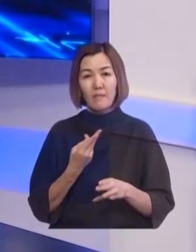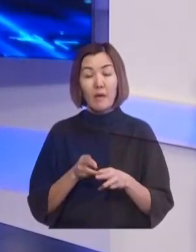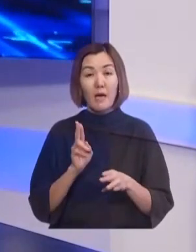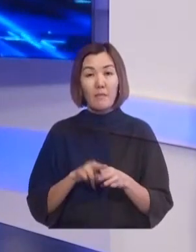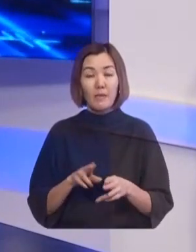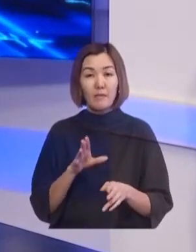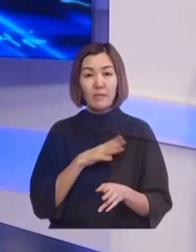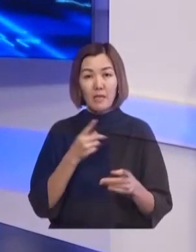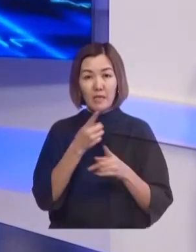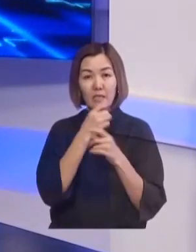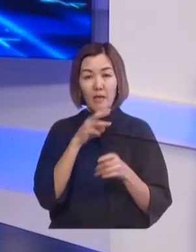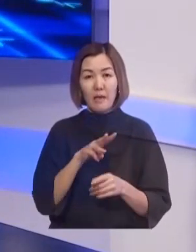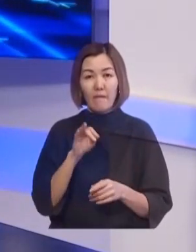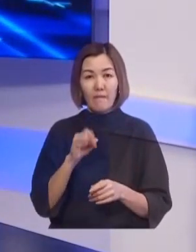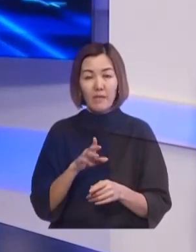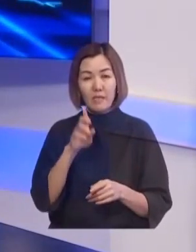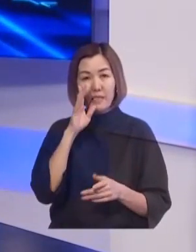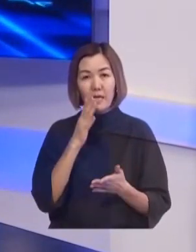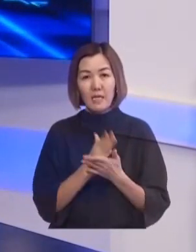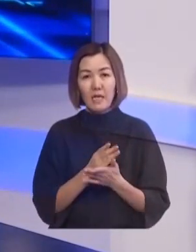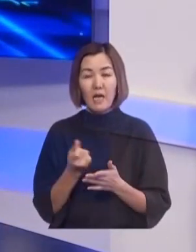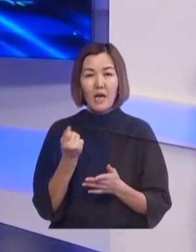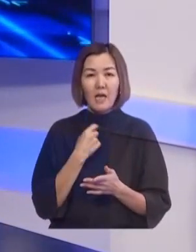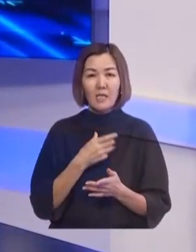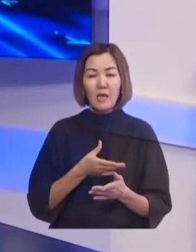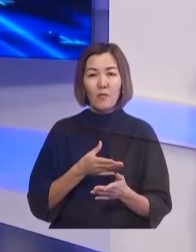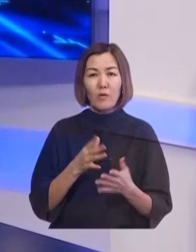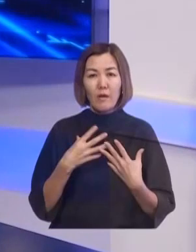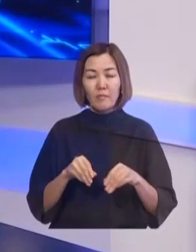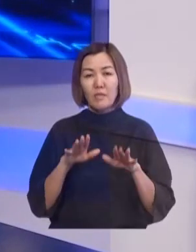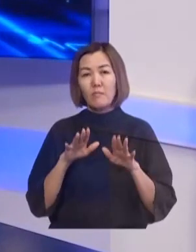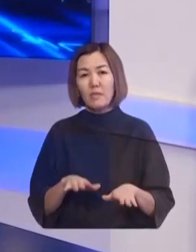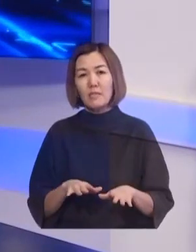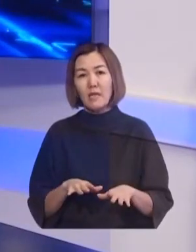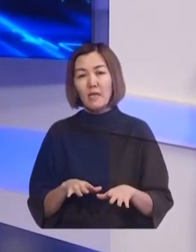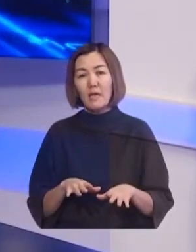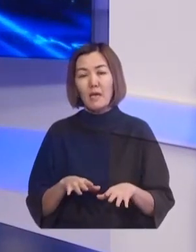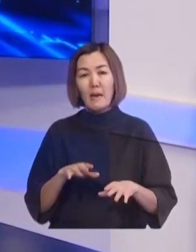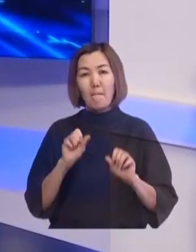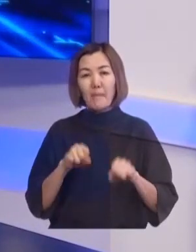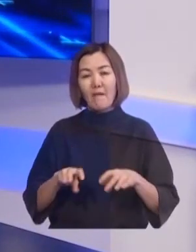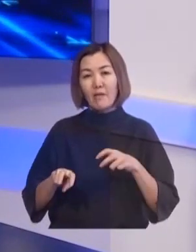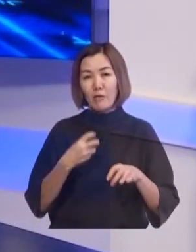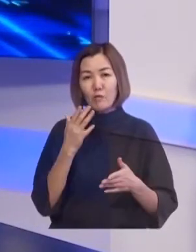известно в сообщении МВД страны. Распитие алкогольных напитков в общественных местах является правонарушением. Как выяснилось, к таковым